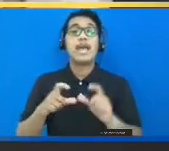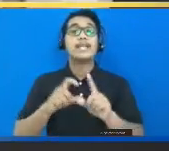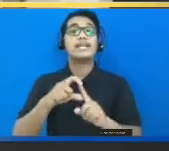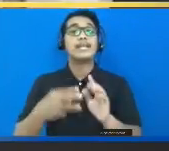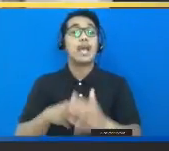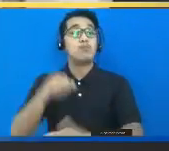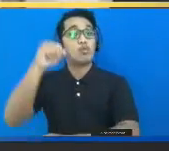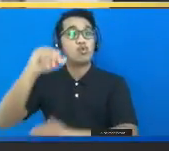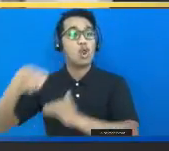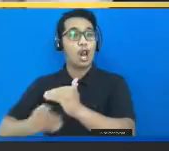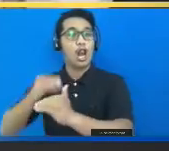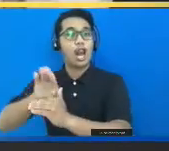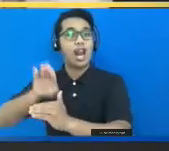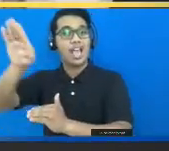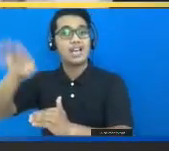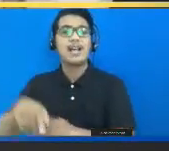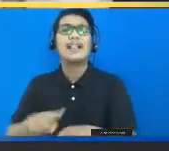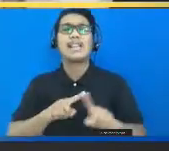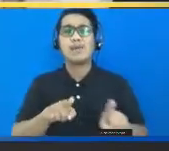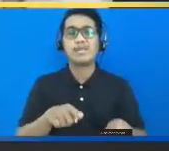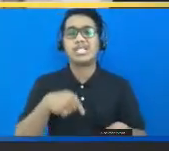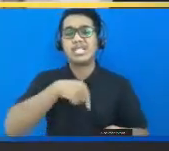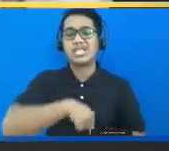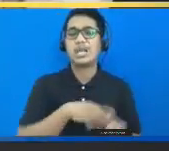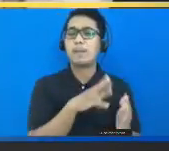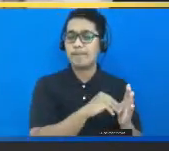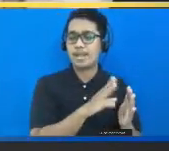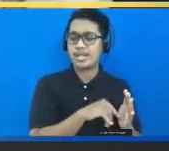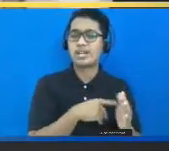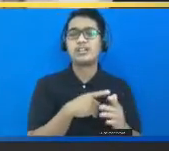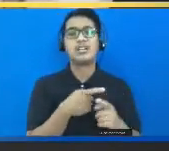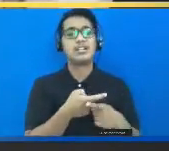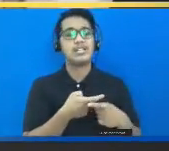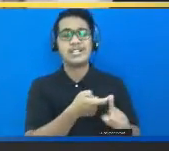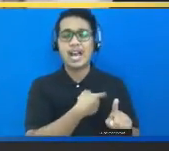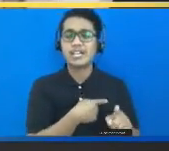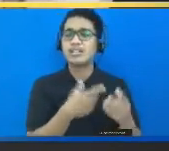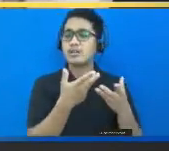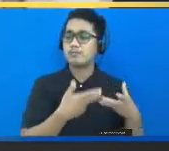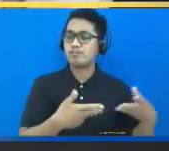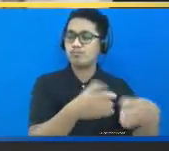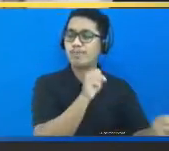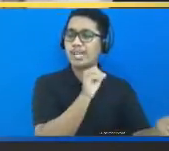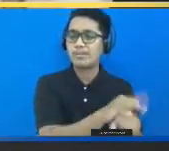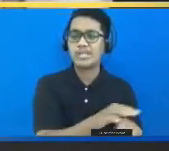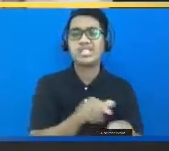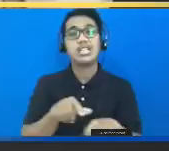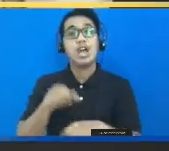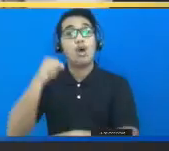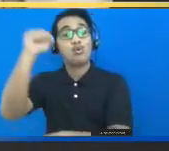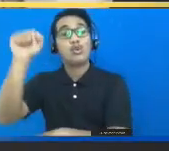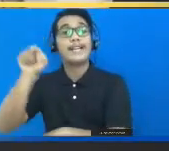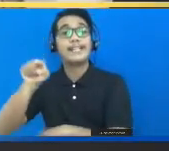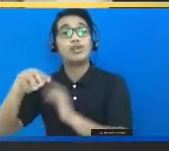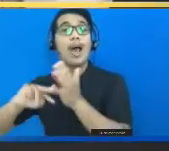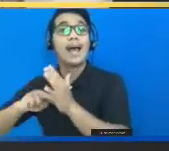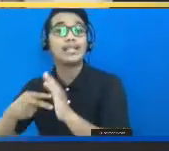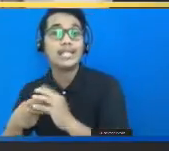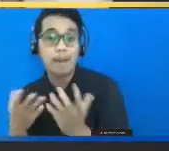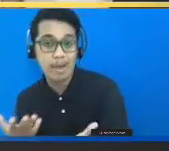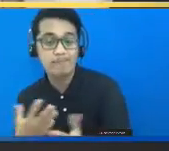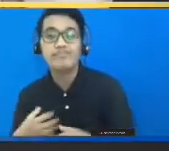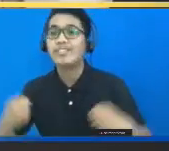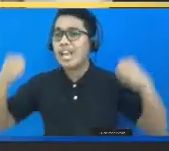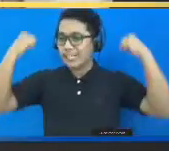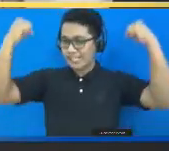kan ini tapi kita belajar dari pandemi unggul itu harus sehat Nah kira-kira nih kalau kita ngomongin ini kita terbuka aja diskusinya